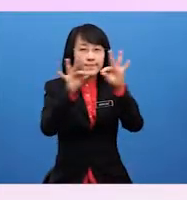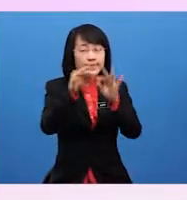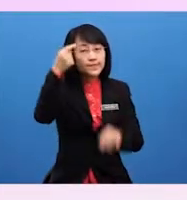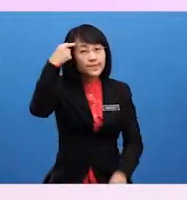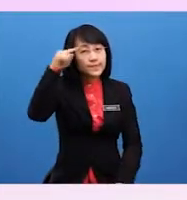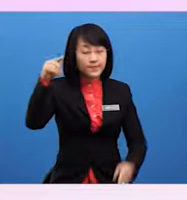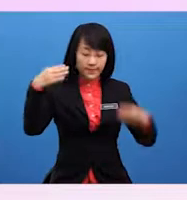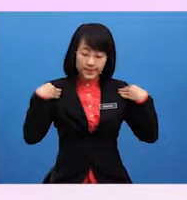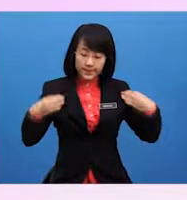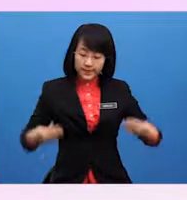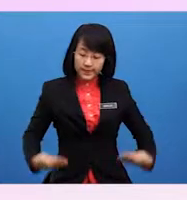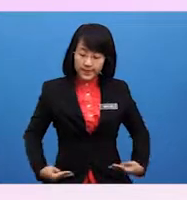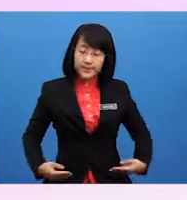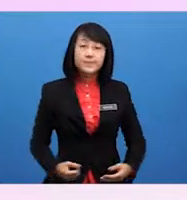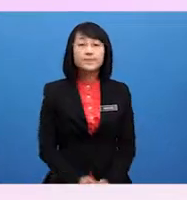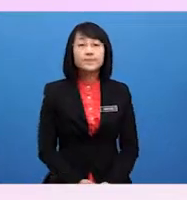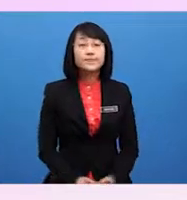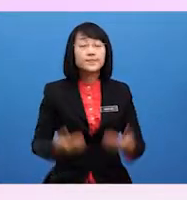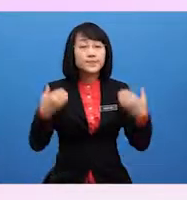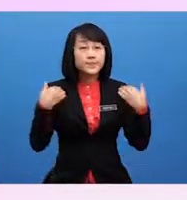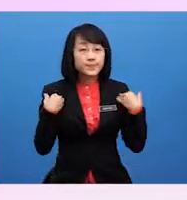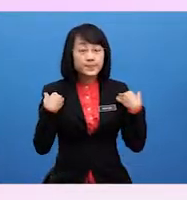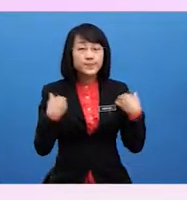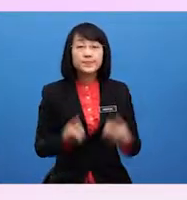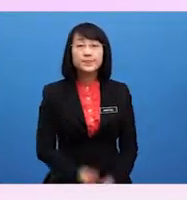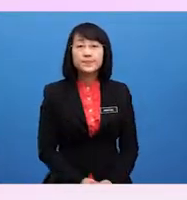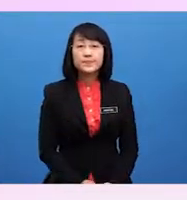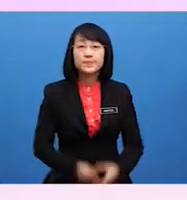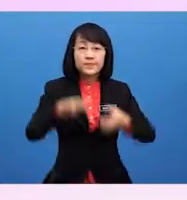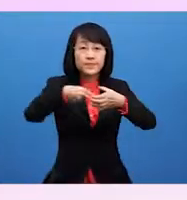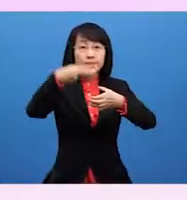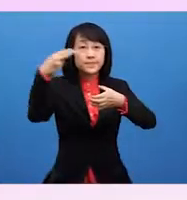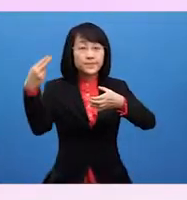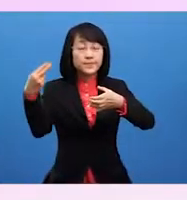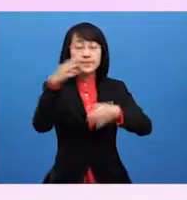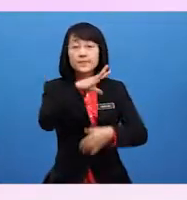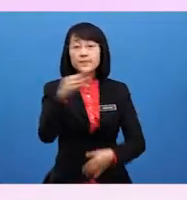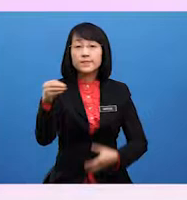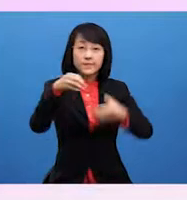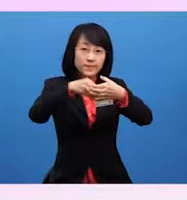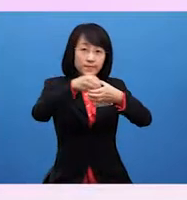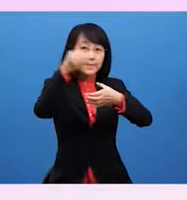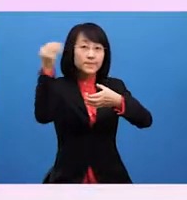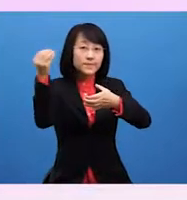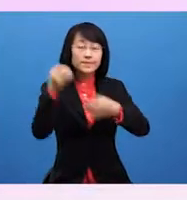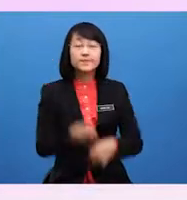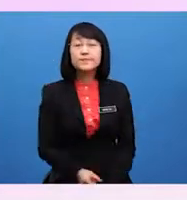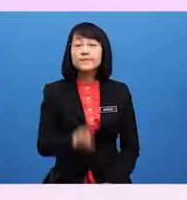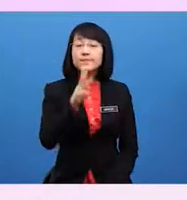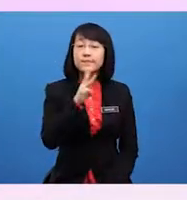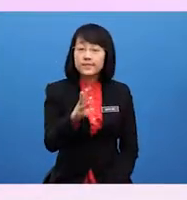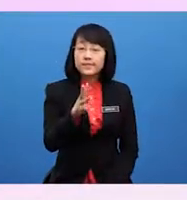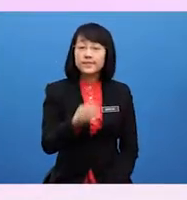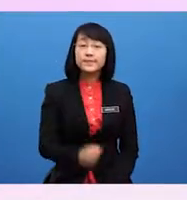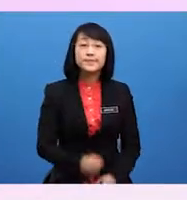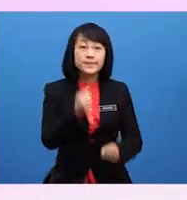badan kita. Air mengandungi unsur hidrogen dan oksigen. Air juga